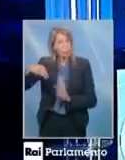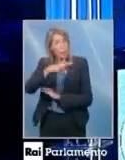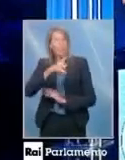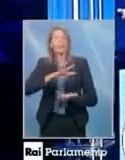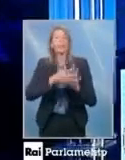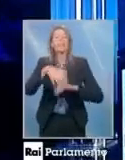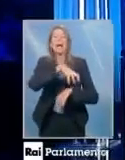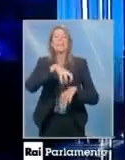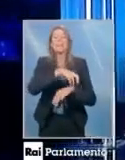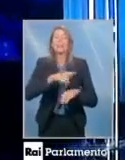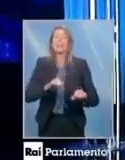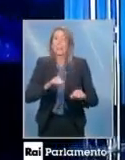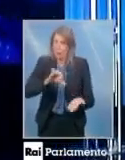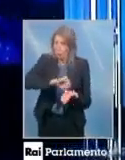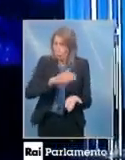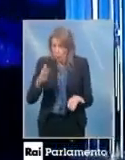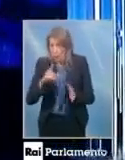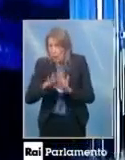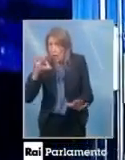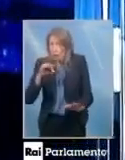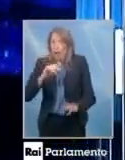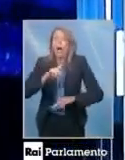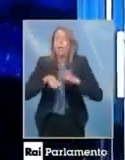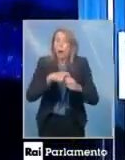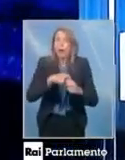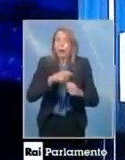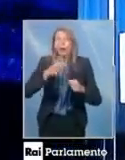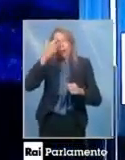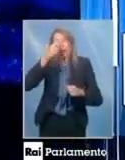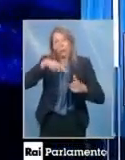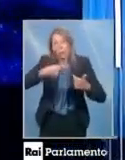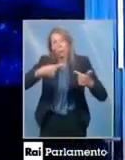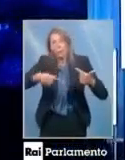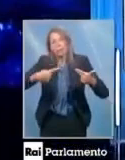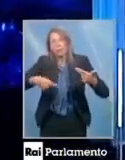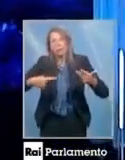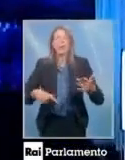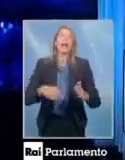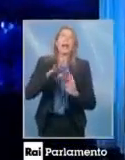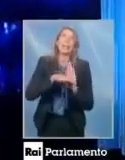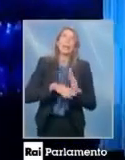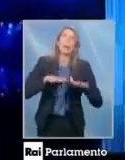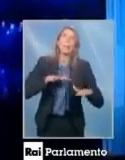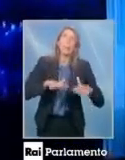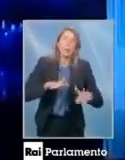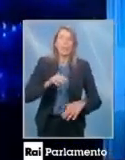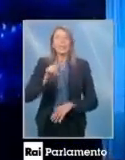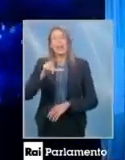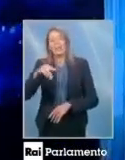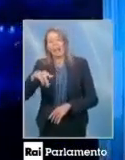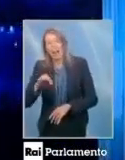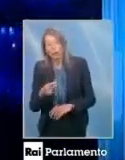sanità, eletta nel centrodestra. Da lì poi si generarono nei governi successivi appunto le liste dei moderati, ricorderete Alfano,